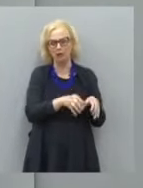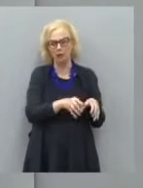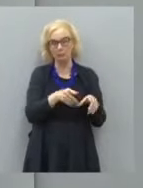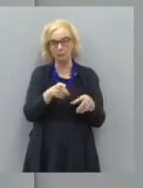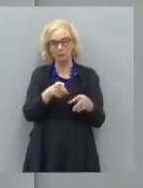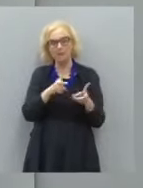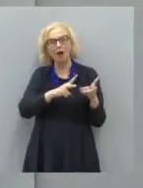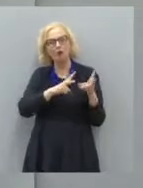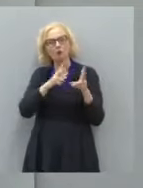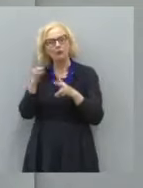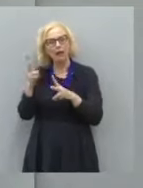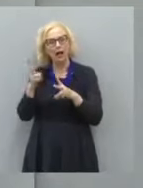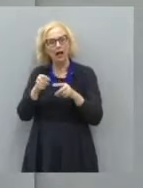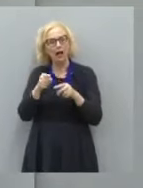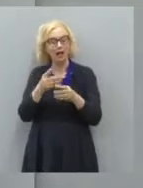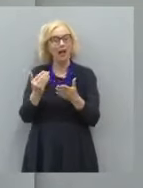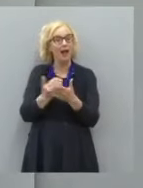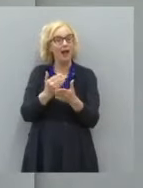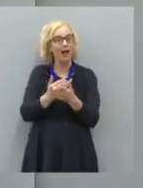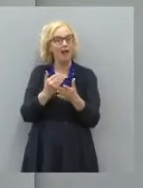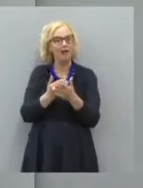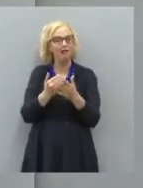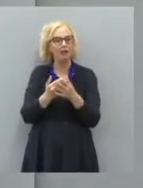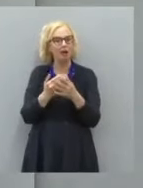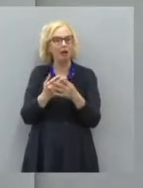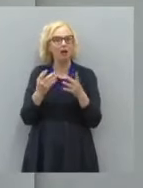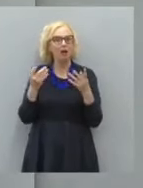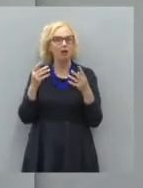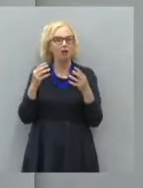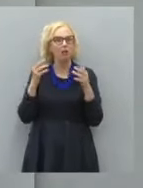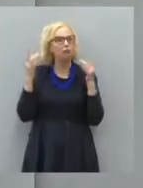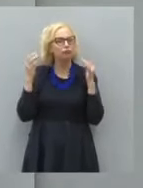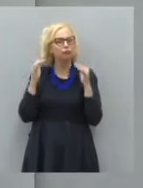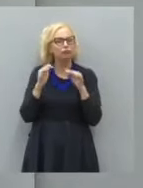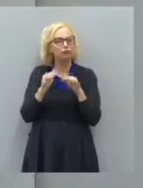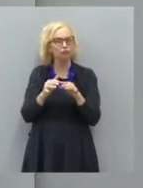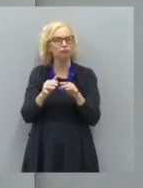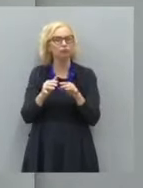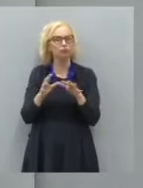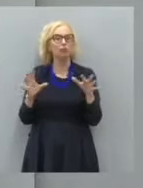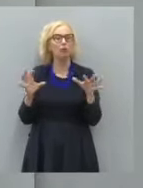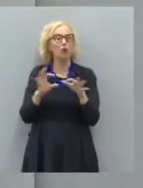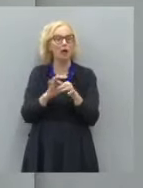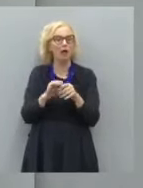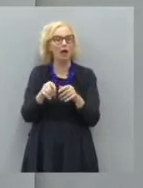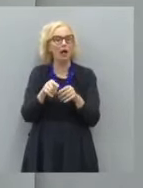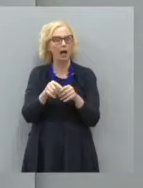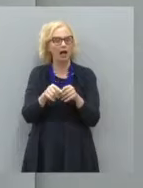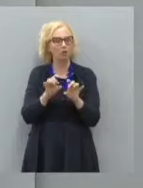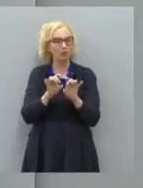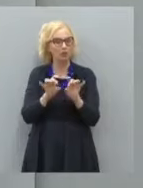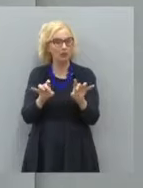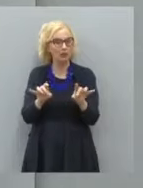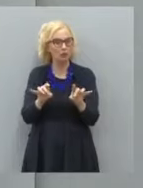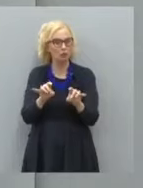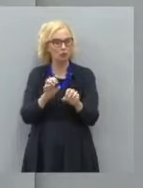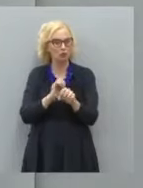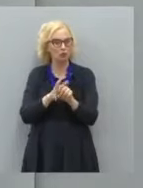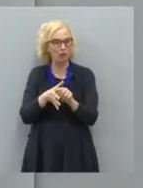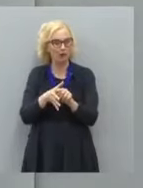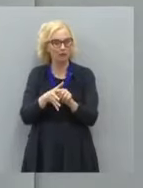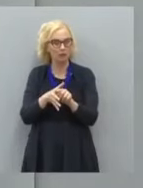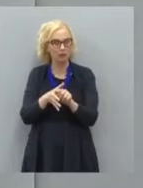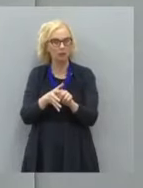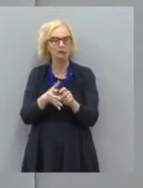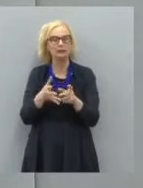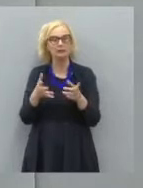da un eventuale di nuovo aumento dei casi che potrebbe capitare in ottobre